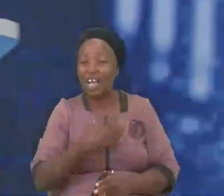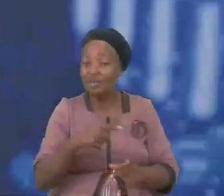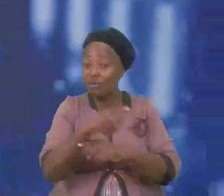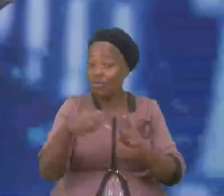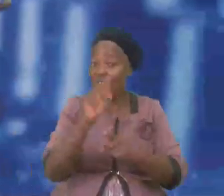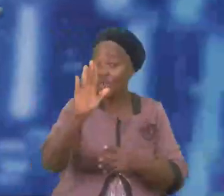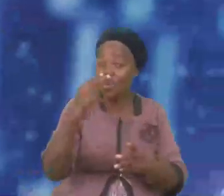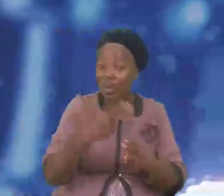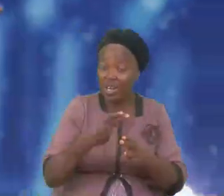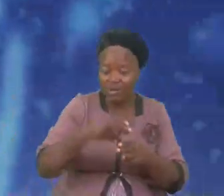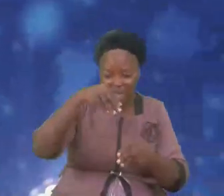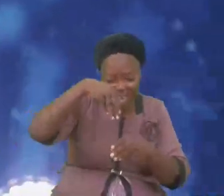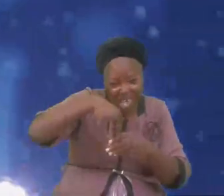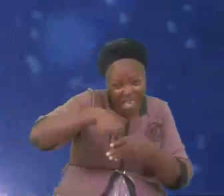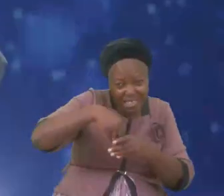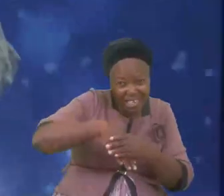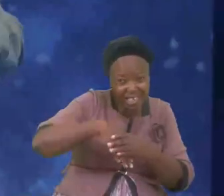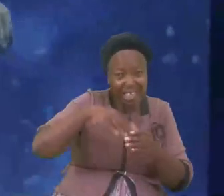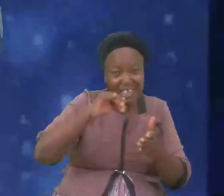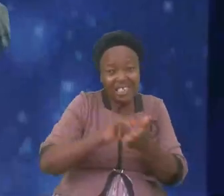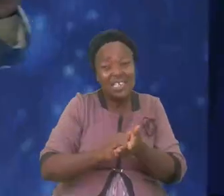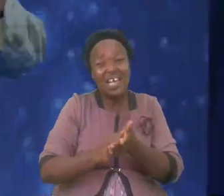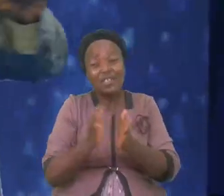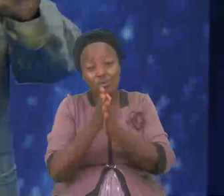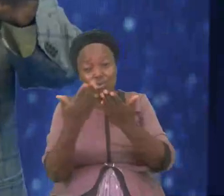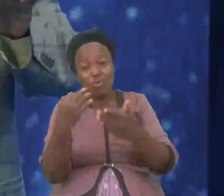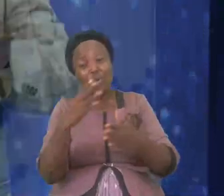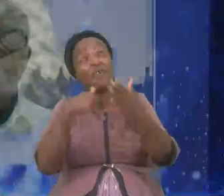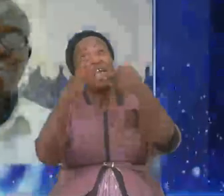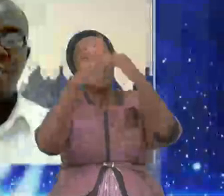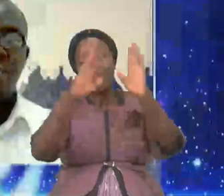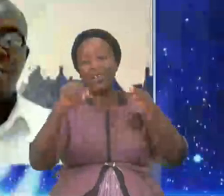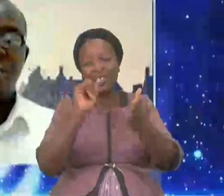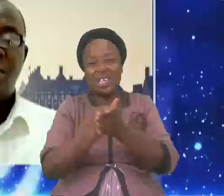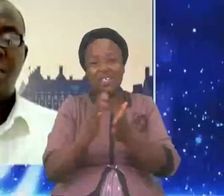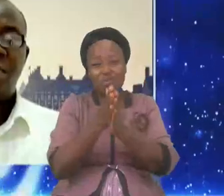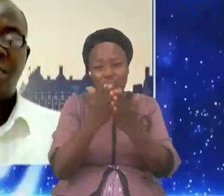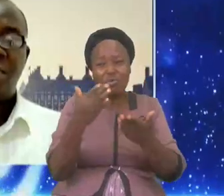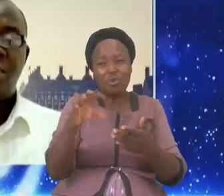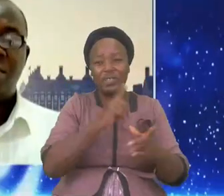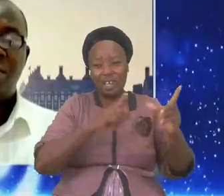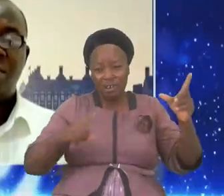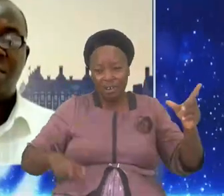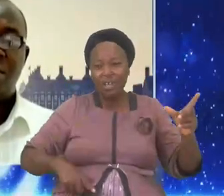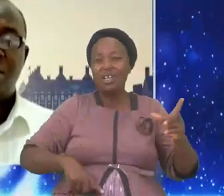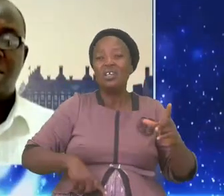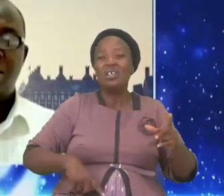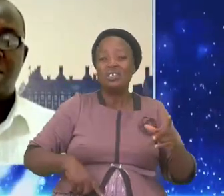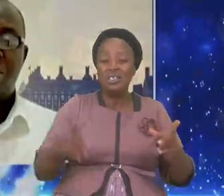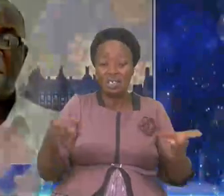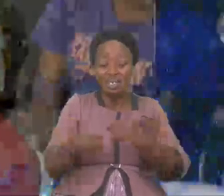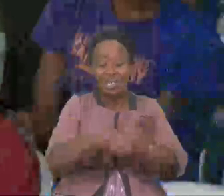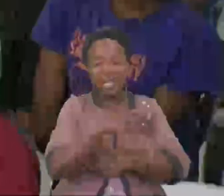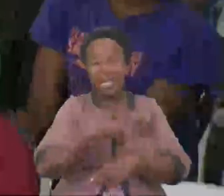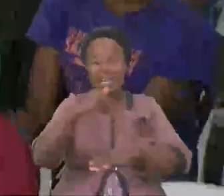Et quand on entre dans les registres du ciel, les registres du Seigneur, nuit